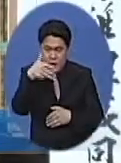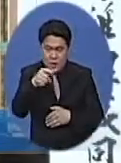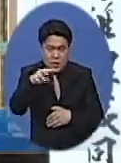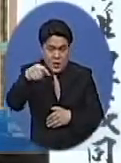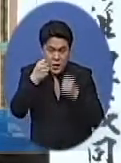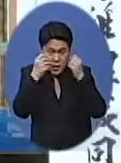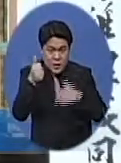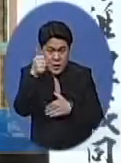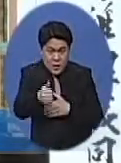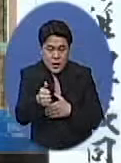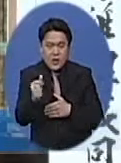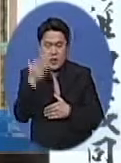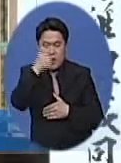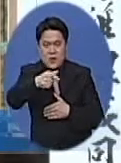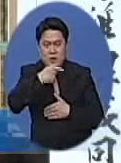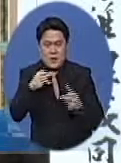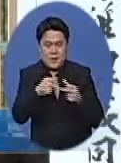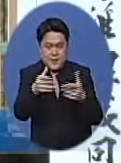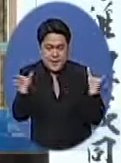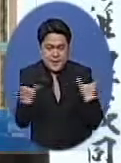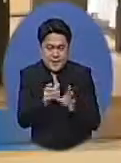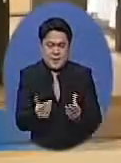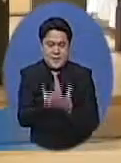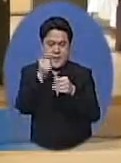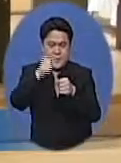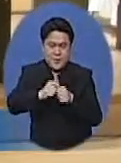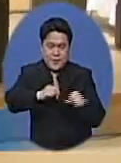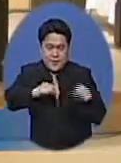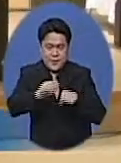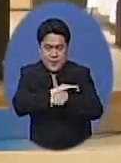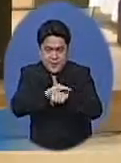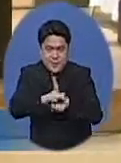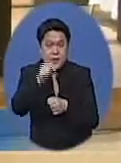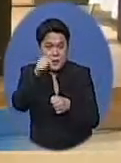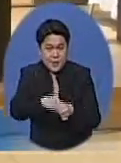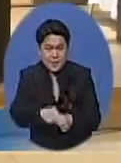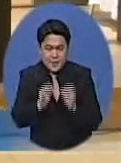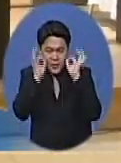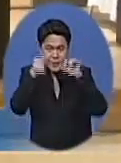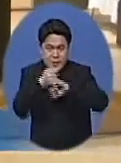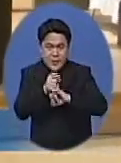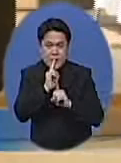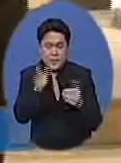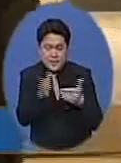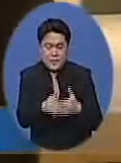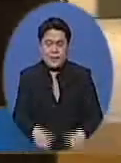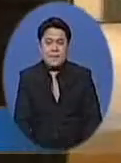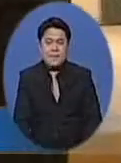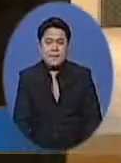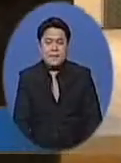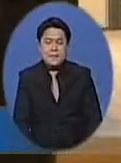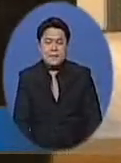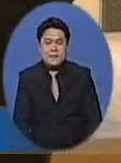회장은 명실상부한 여수시의 장애인 단체로서의 역할을 성실히 수행하기 위해 최선의 노력을 기울이겠다고